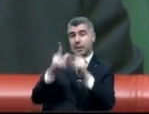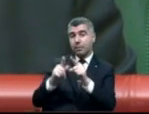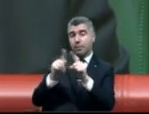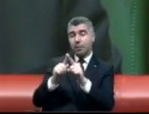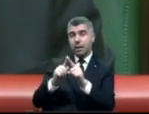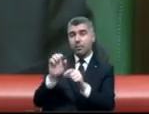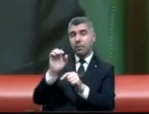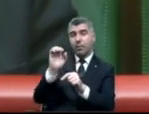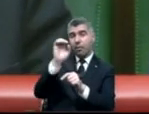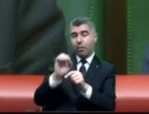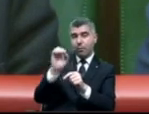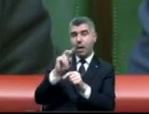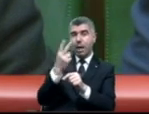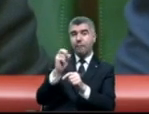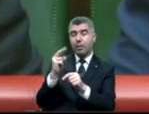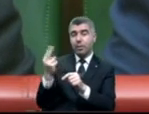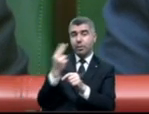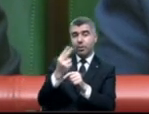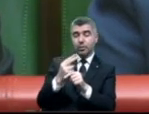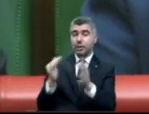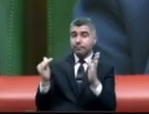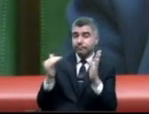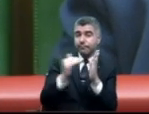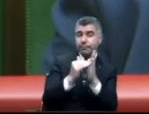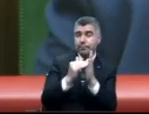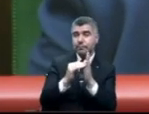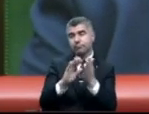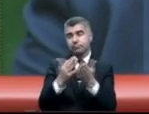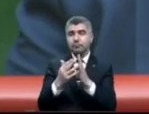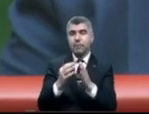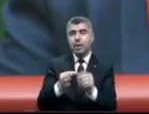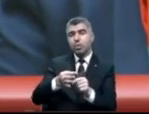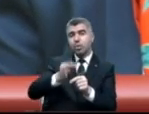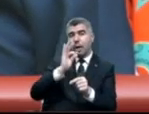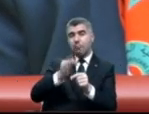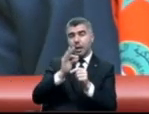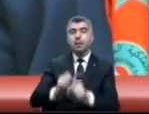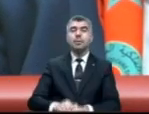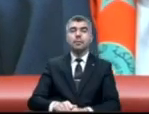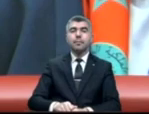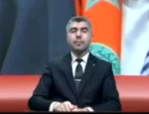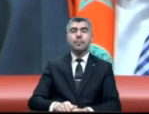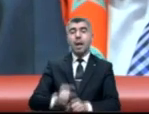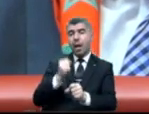على المستوى الدولي برسم سنة 2022 إلى حدود ما تم شهر شتنبر، تم تشغيل ما